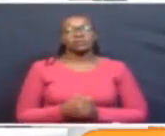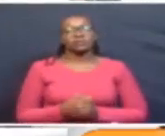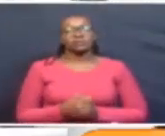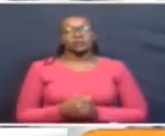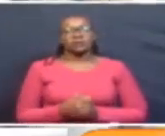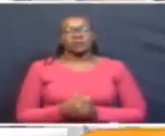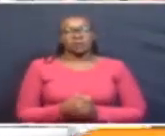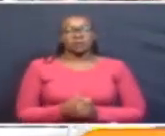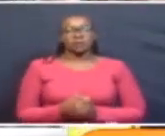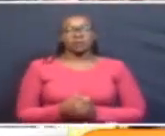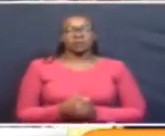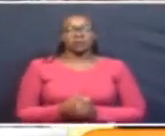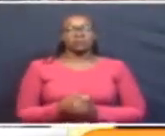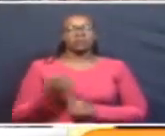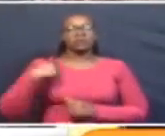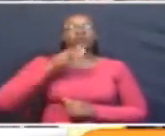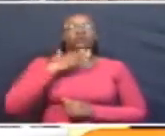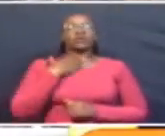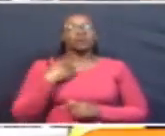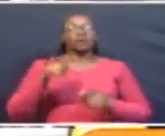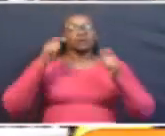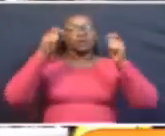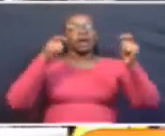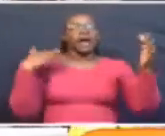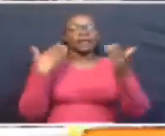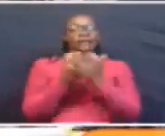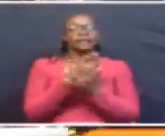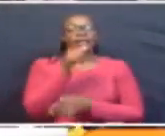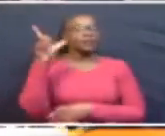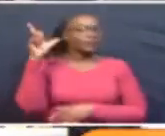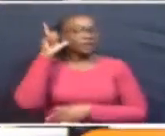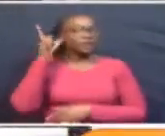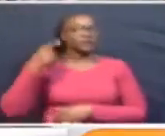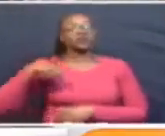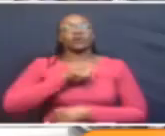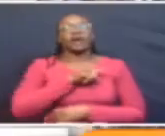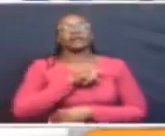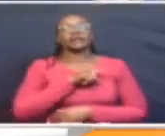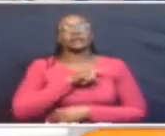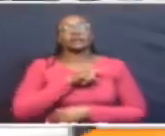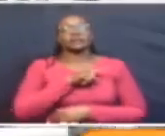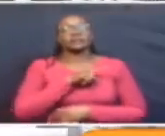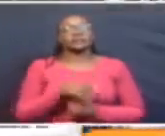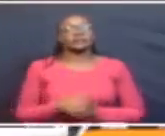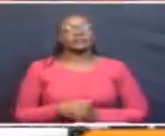maandamano na tunataka tuandamane mpaka wasikie maneno yetu. Next week sasa ndio climax.